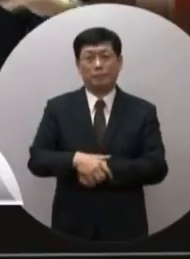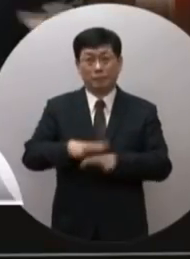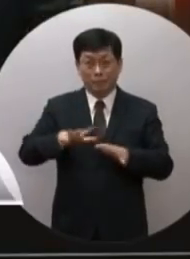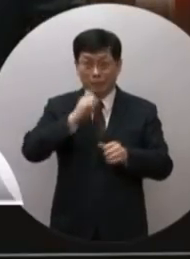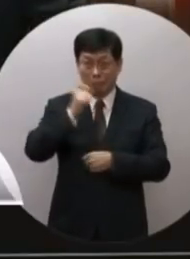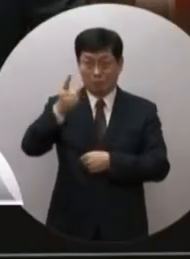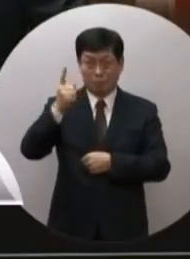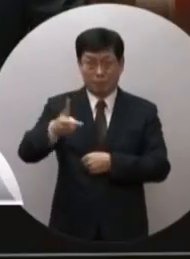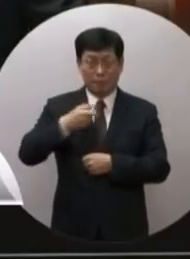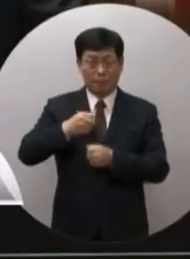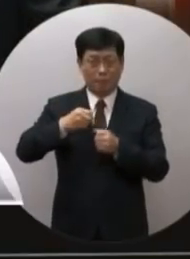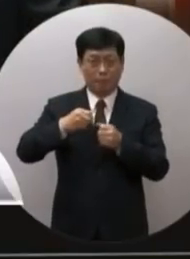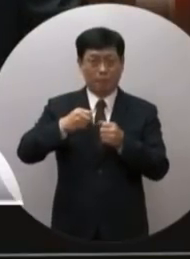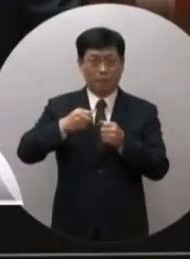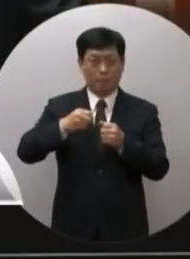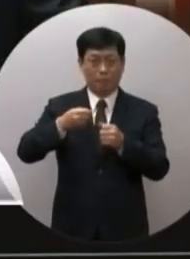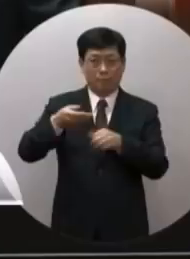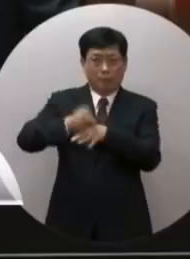双面的夹击，